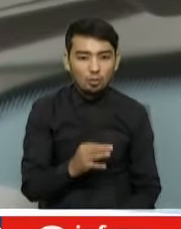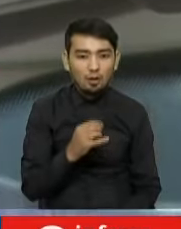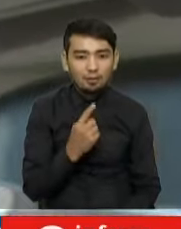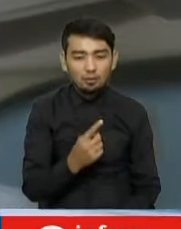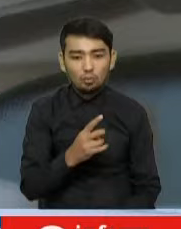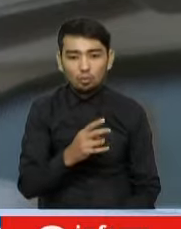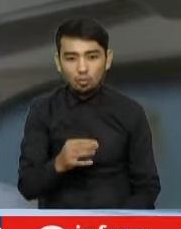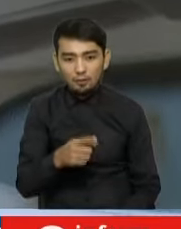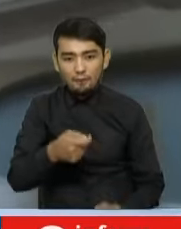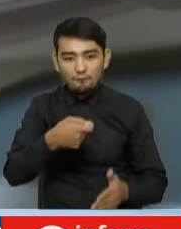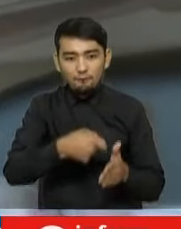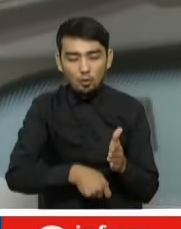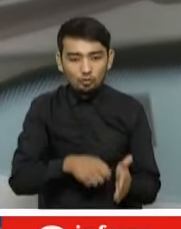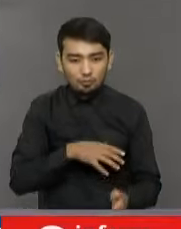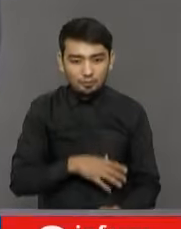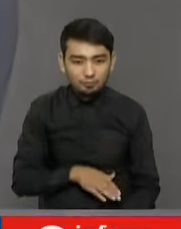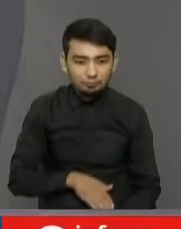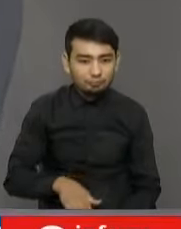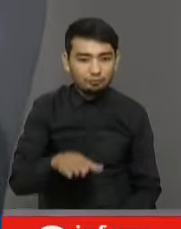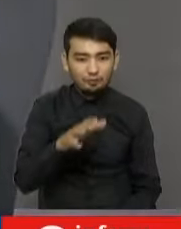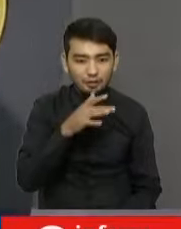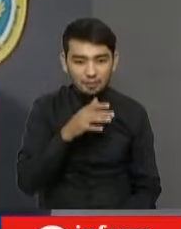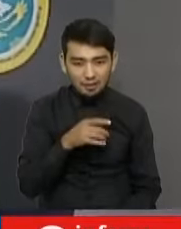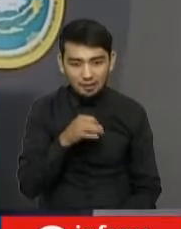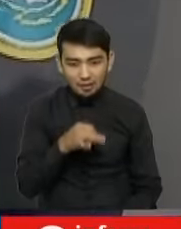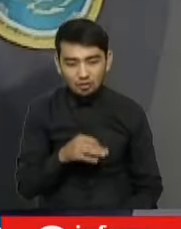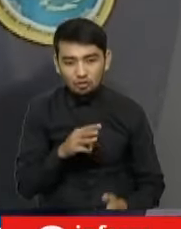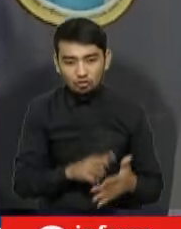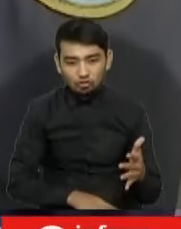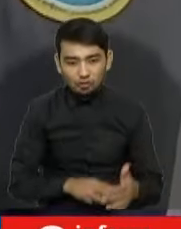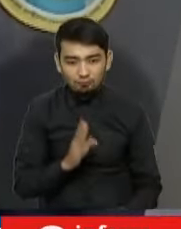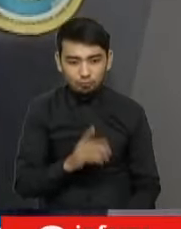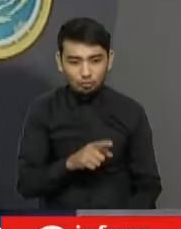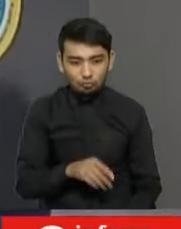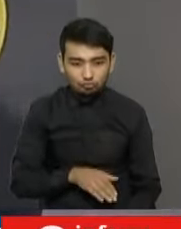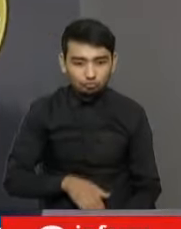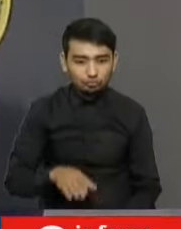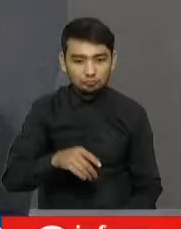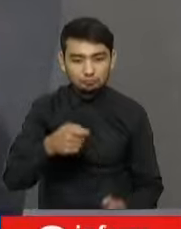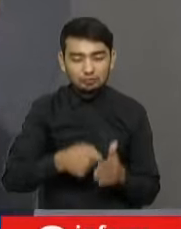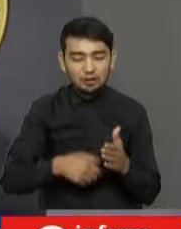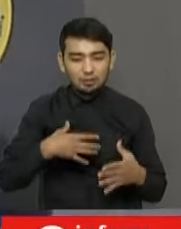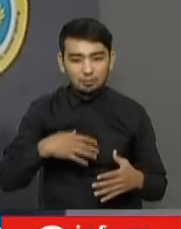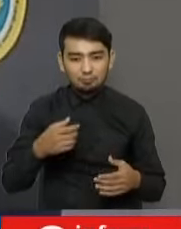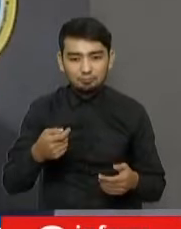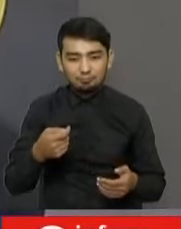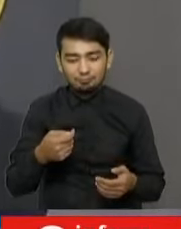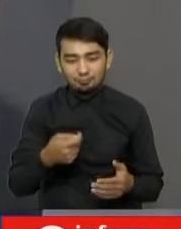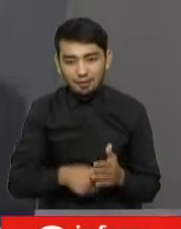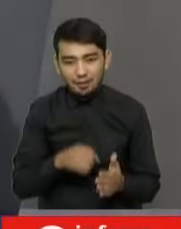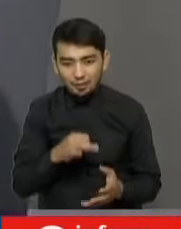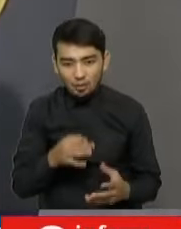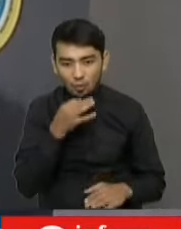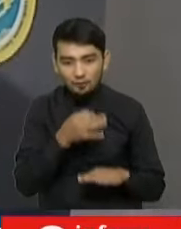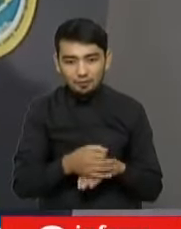Устройство было выключено во время езды. В отношении вас будет составляться административный материал. То есть привлекаться будете к административной